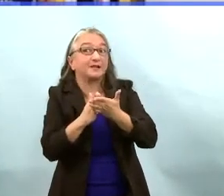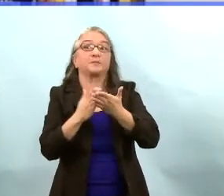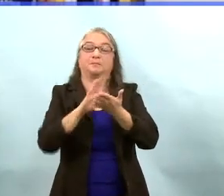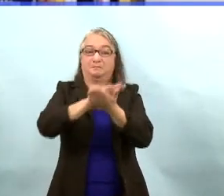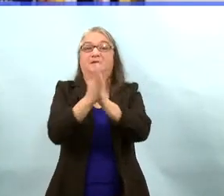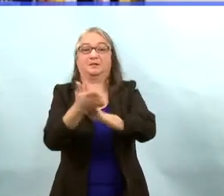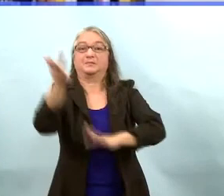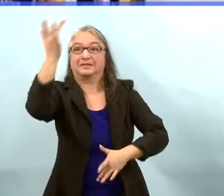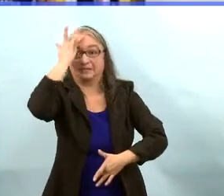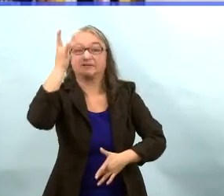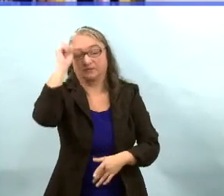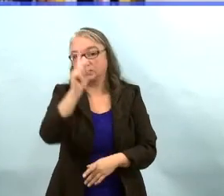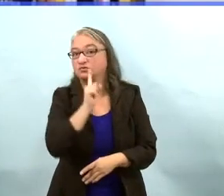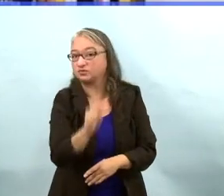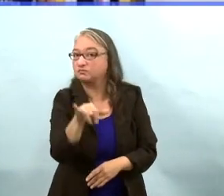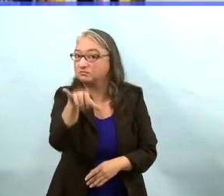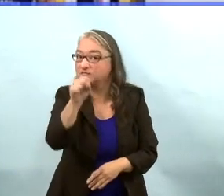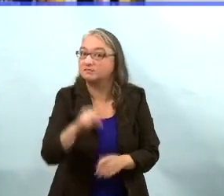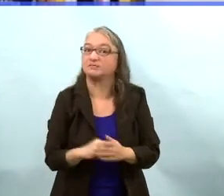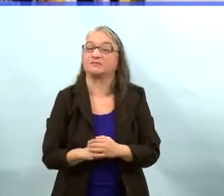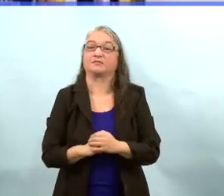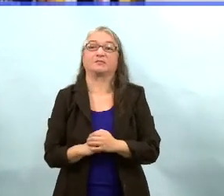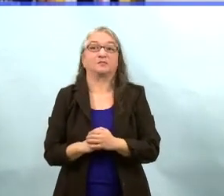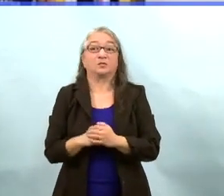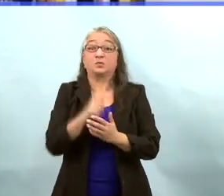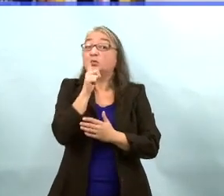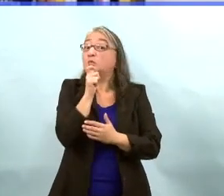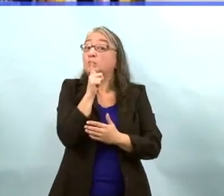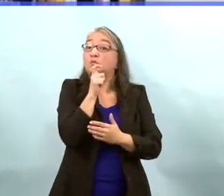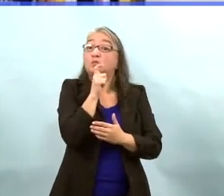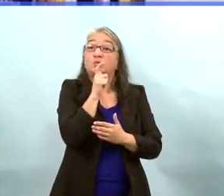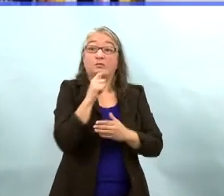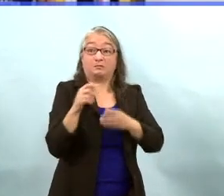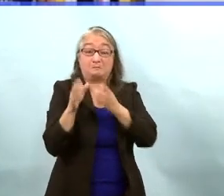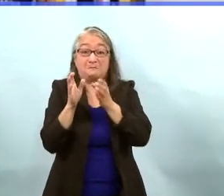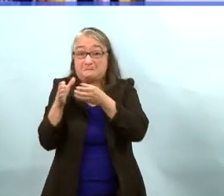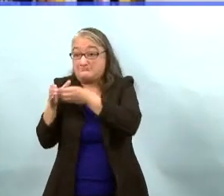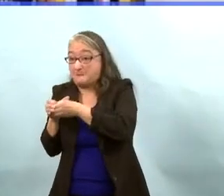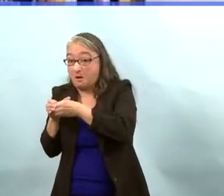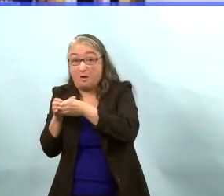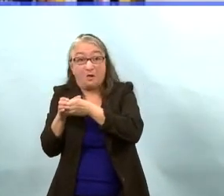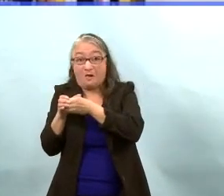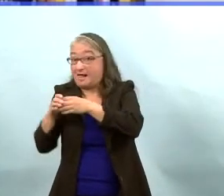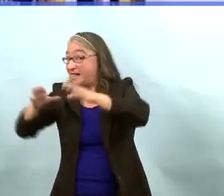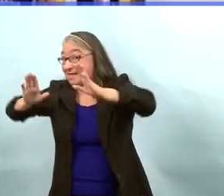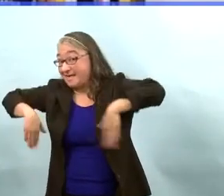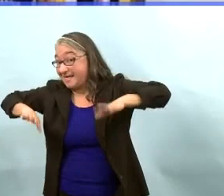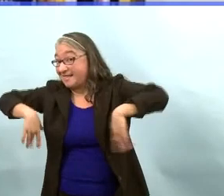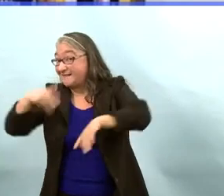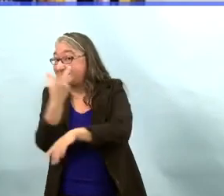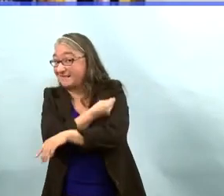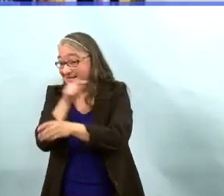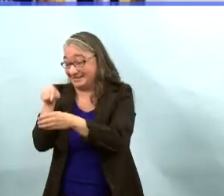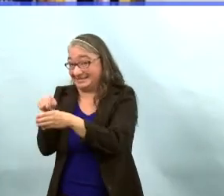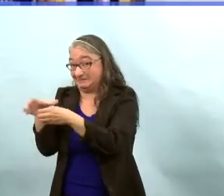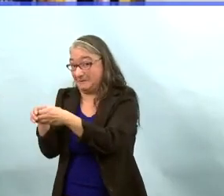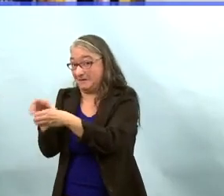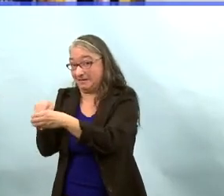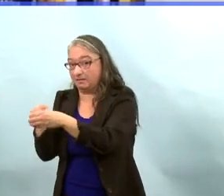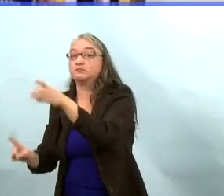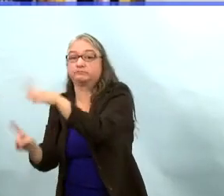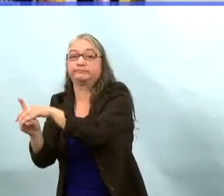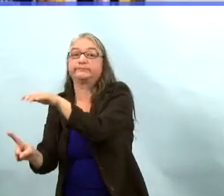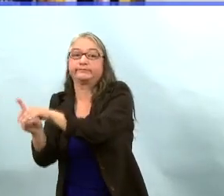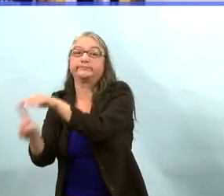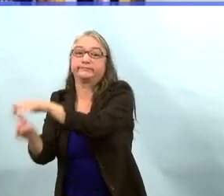nombre de personnes vaccinées qui sont infectées parce que le nombre des personnes non vaccinées, c'est un nombre qui est bien plus petit. Mais en plus de ça, nous avons vu des données qui